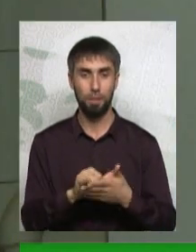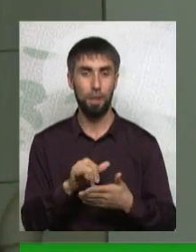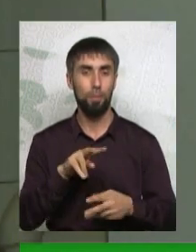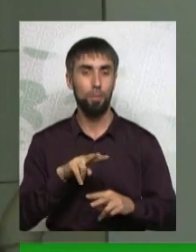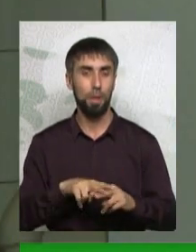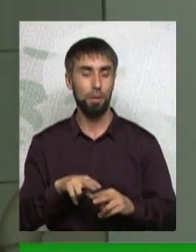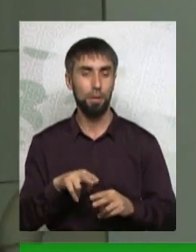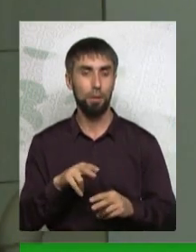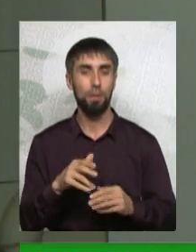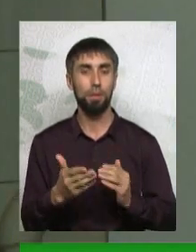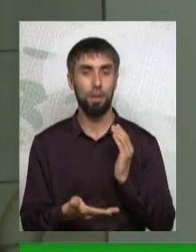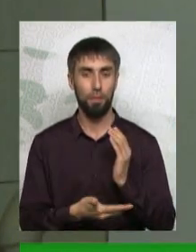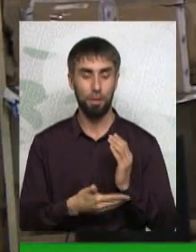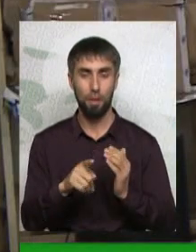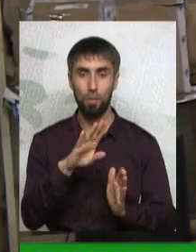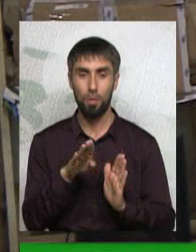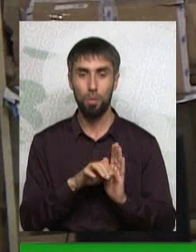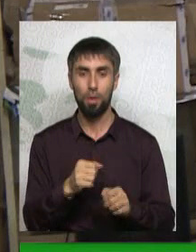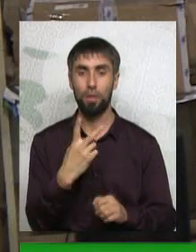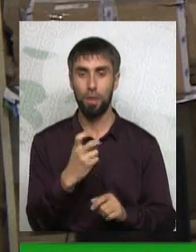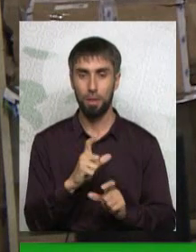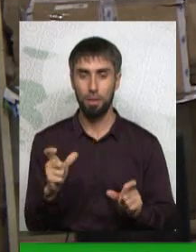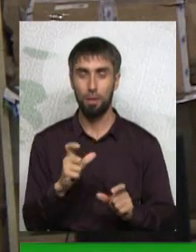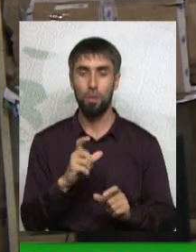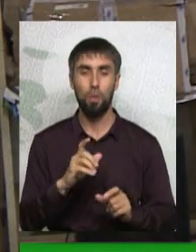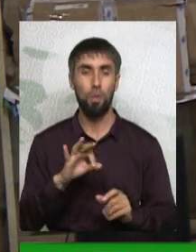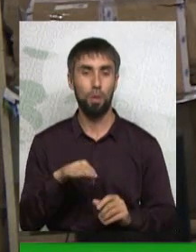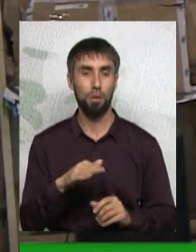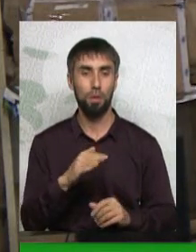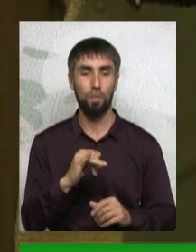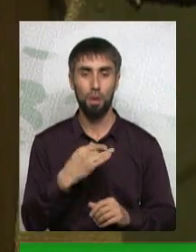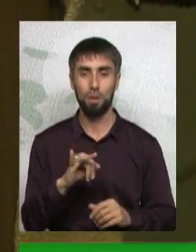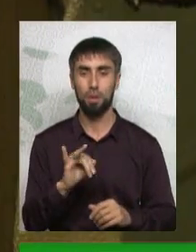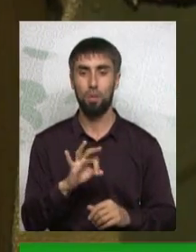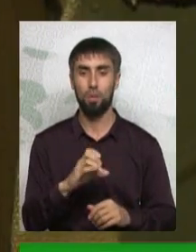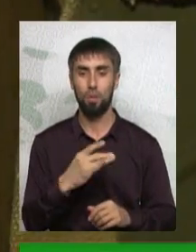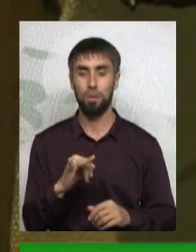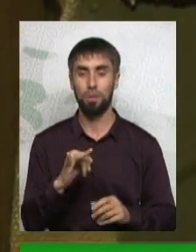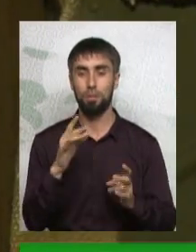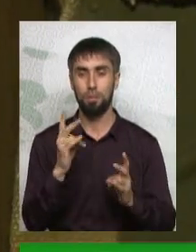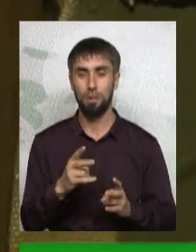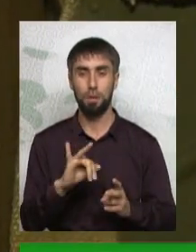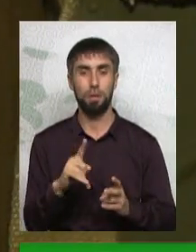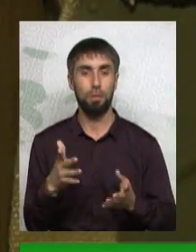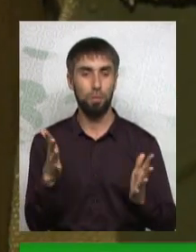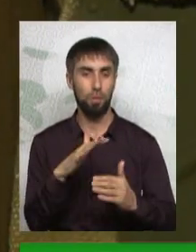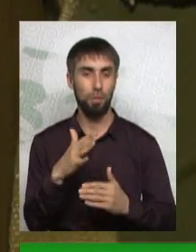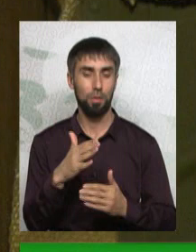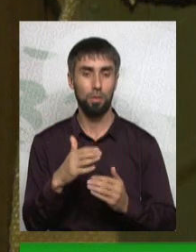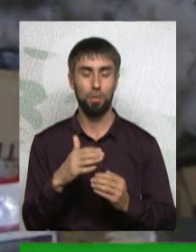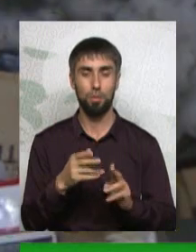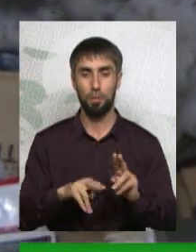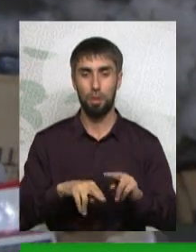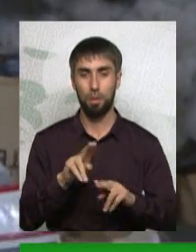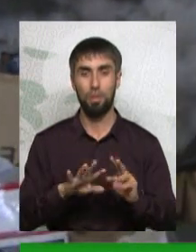сможет защитить порядка 200 человек от фугасного и осколочного воздействия, а еще от обломков строительных